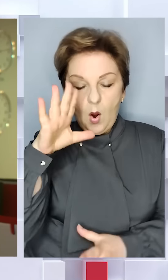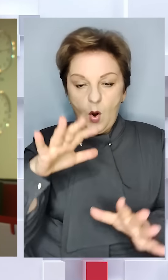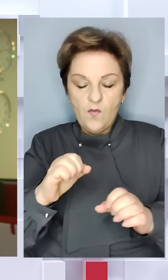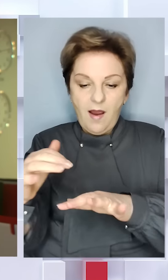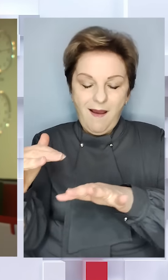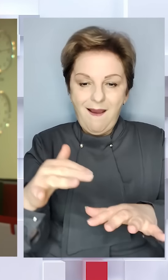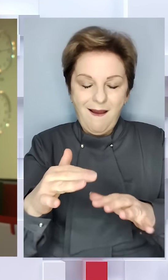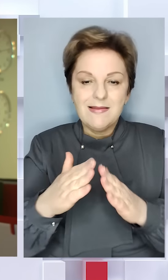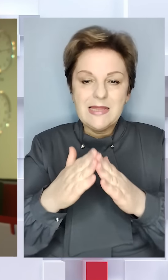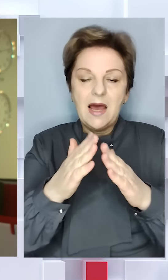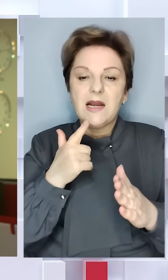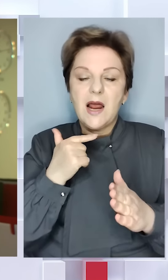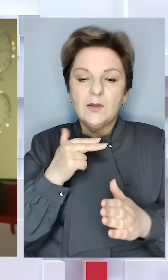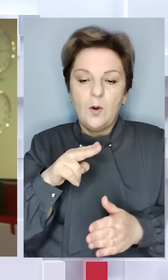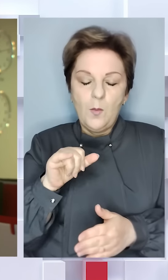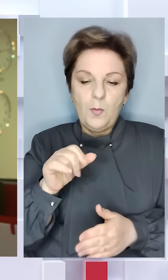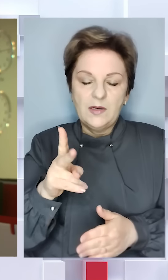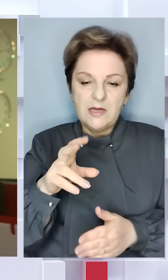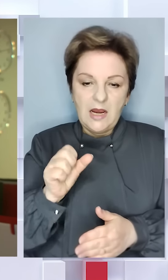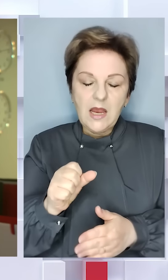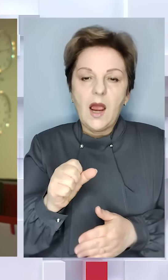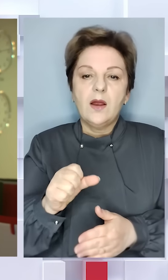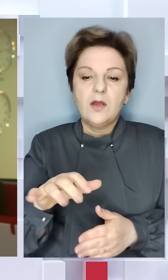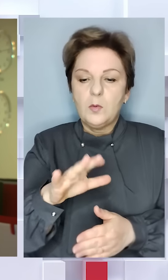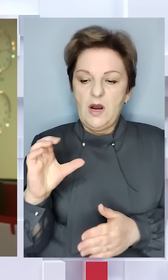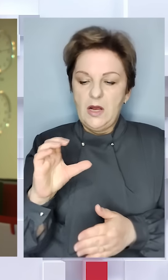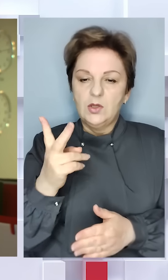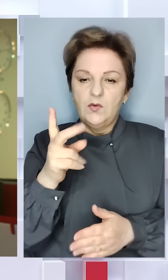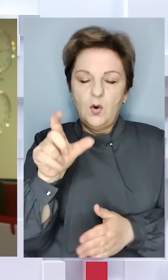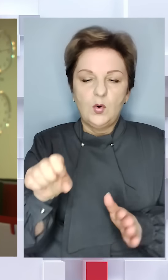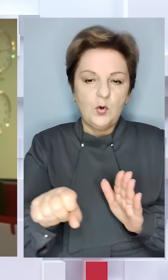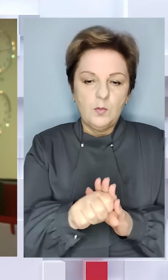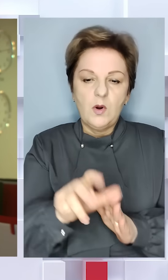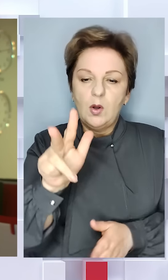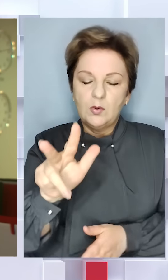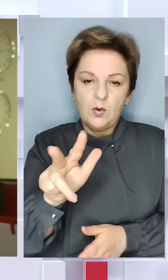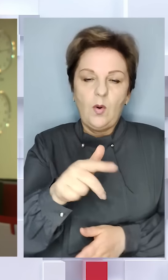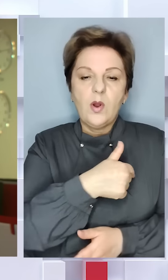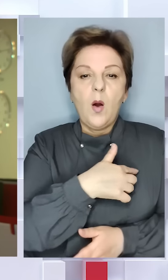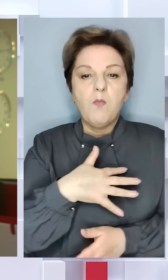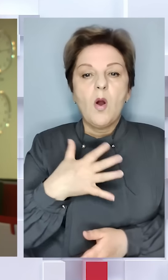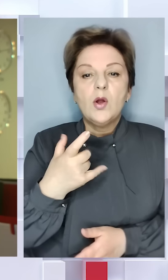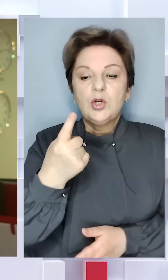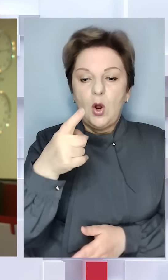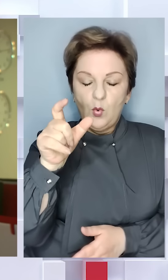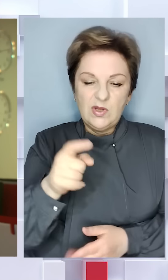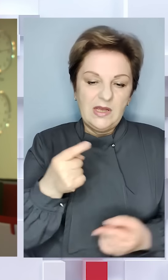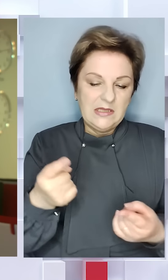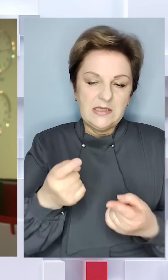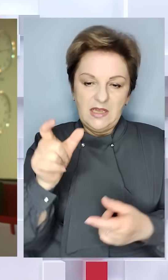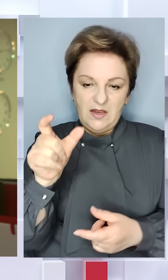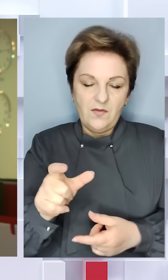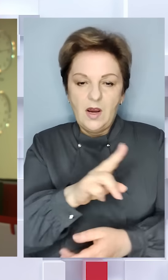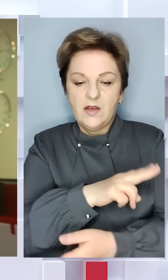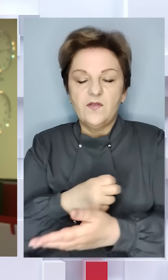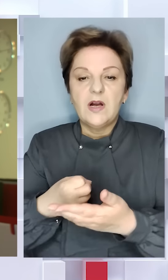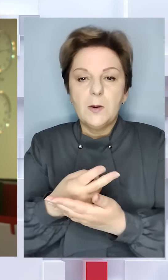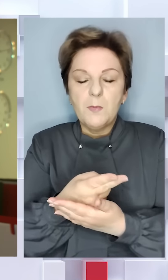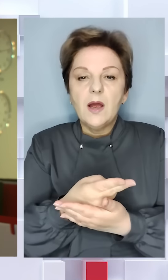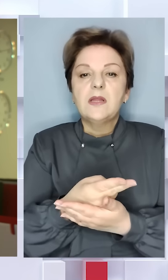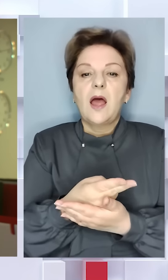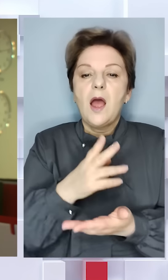Окупанти атакували ракетами Краснопільську громаду на Сумщині. Двоє людей загинули, троє поранені. Ще один цивільний госпіталізований у